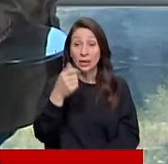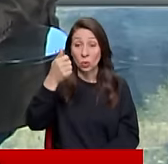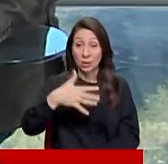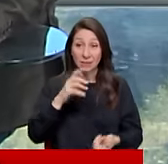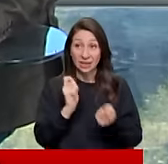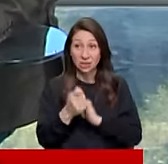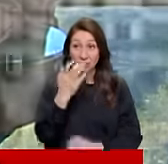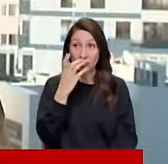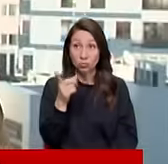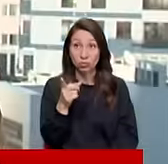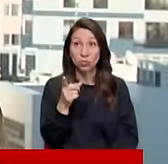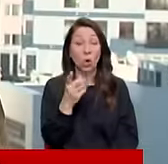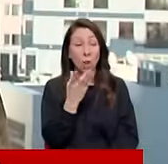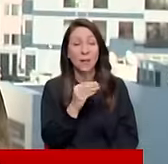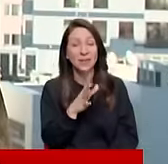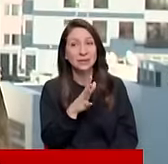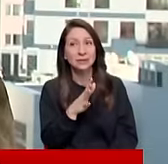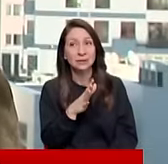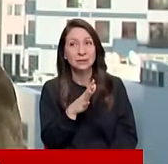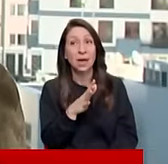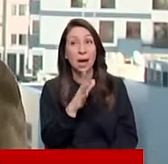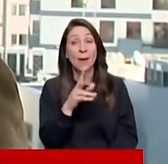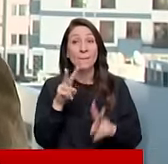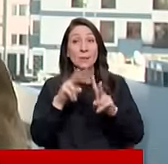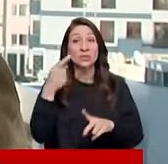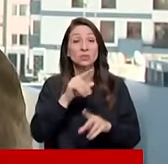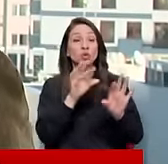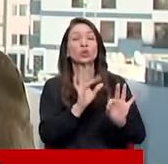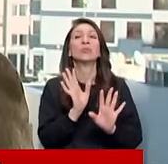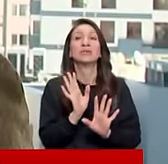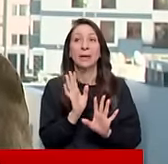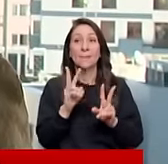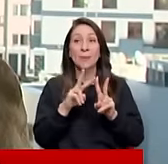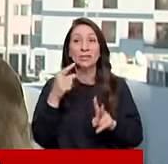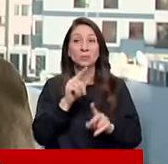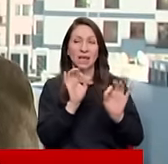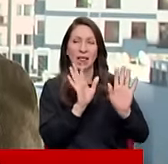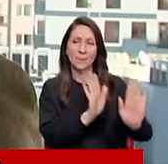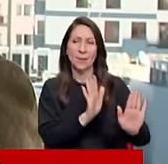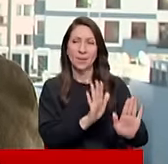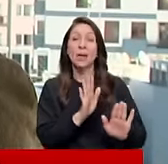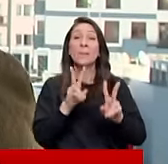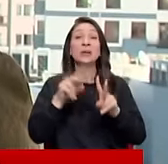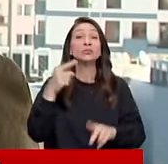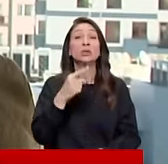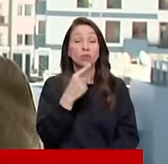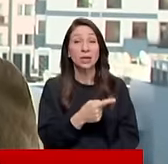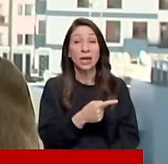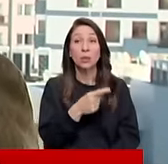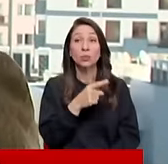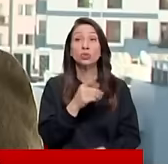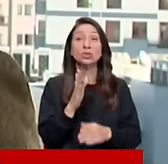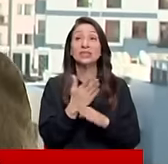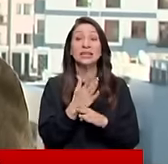değişiklik bekliyor musun? Olabilir. Ama Mehmet Şimşek'e dokunmazlar. Hı. Mehmet Şimşek kalır. Mehmet Şimşek diyor ki bunu